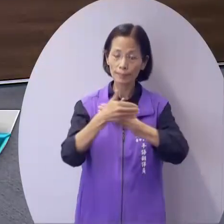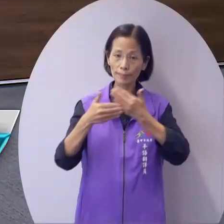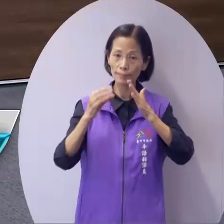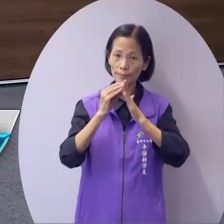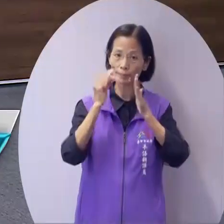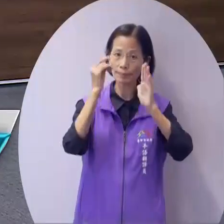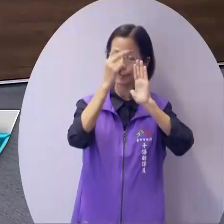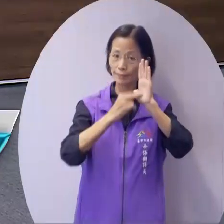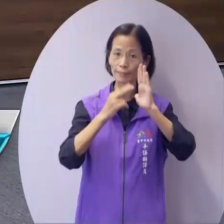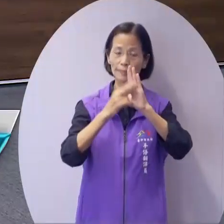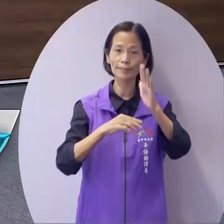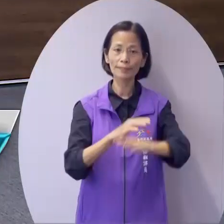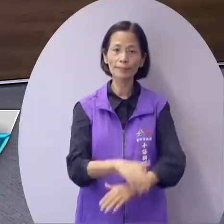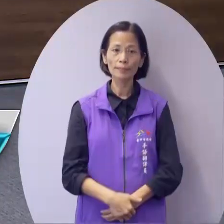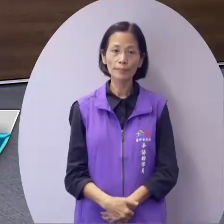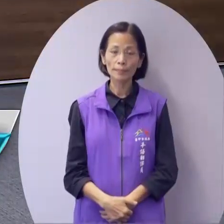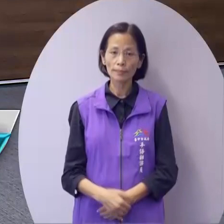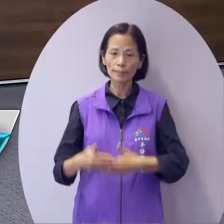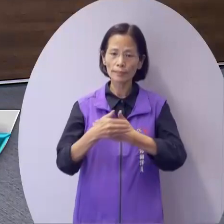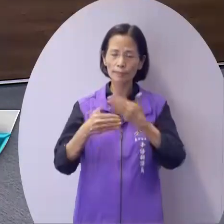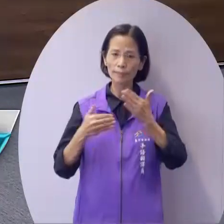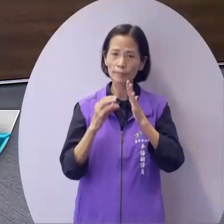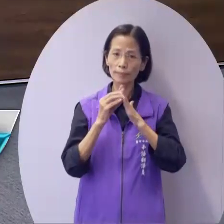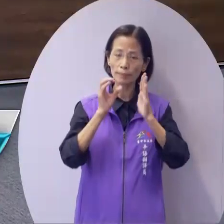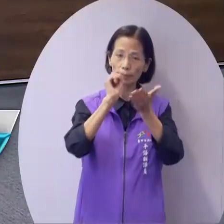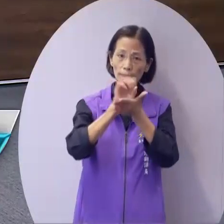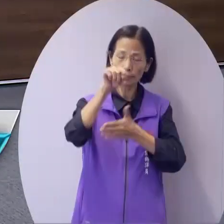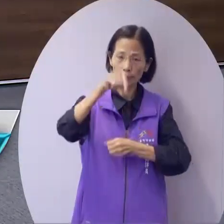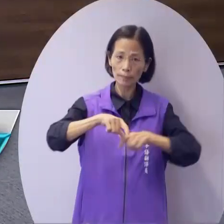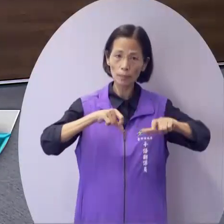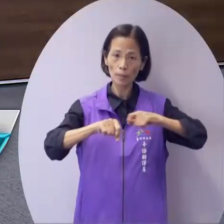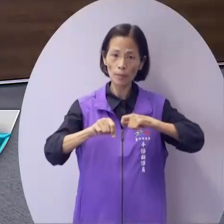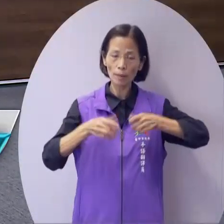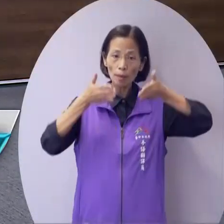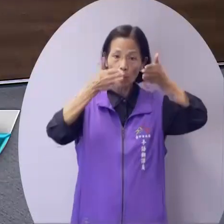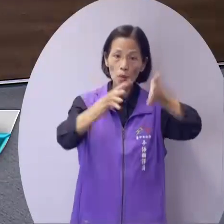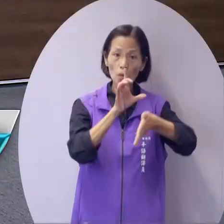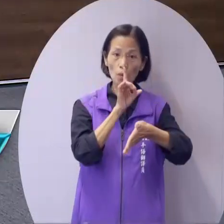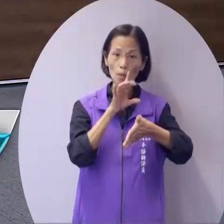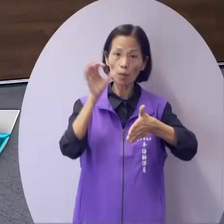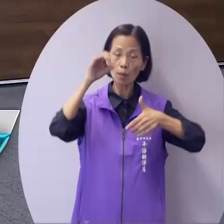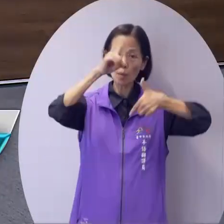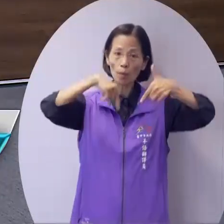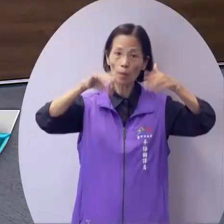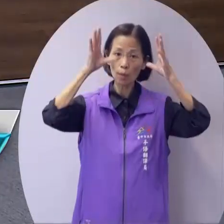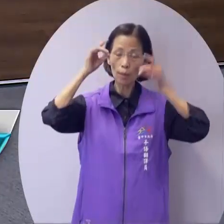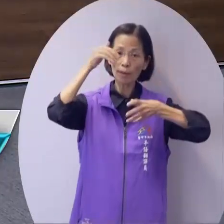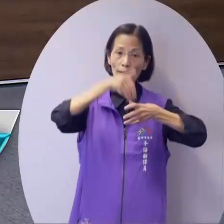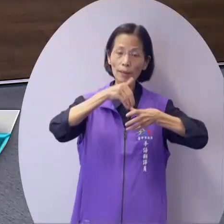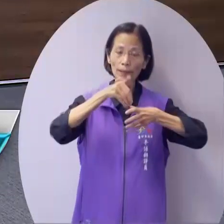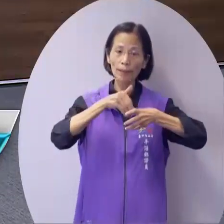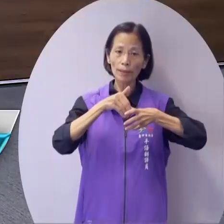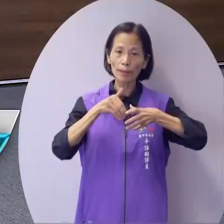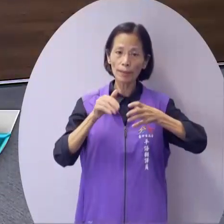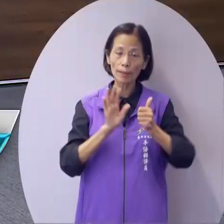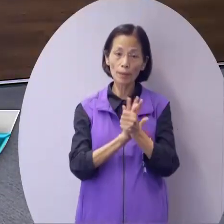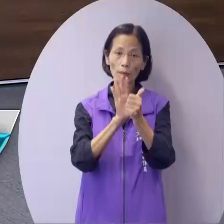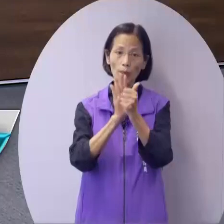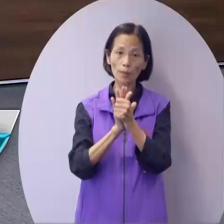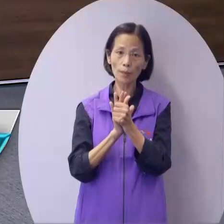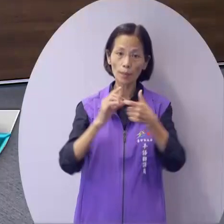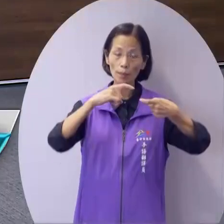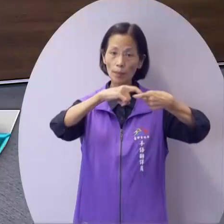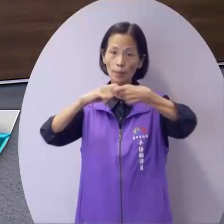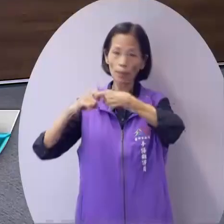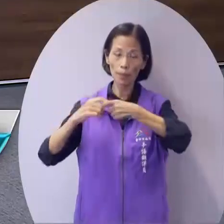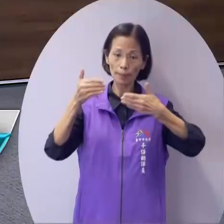说明。 交通局报告，此案主要是针对台中彰化南投，因为我们在推动一个联合